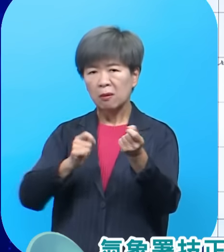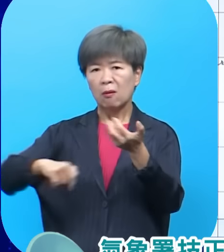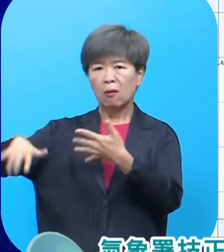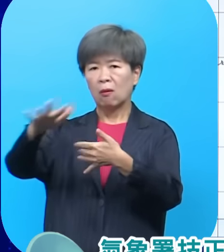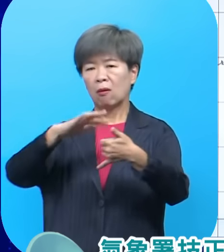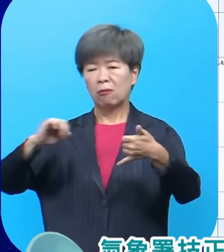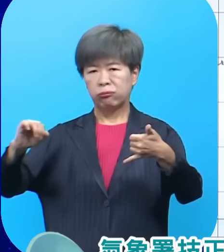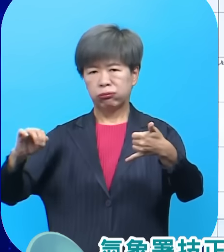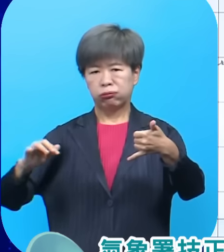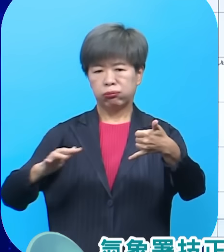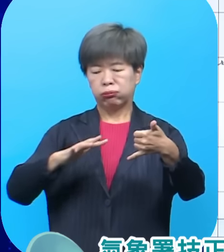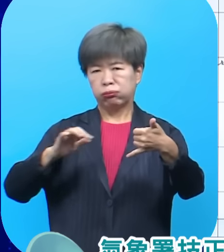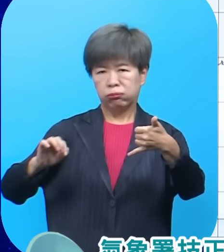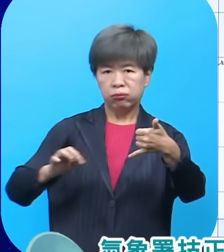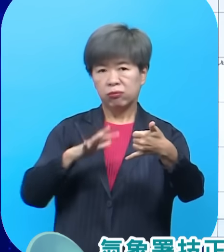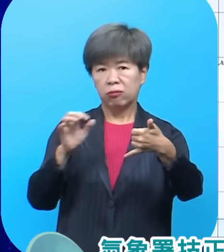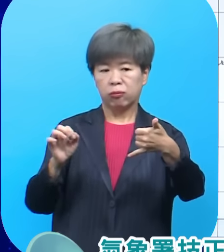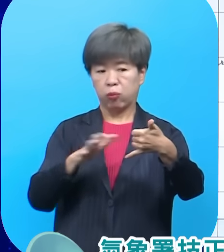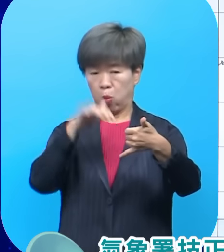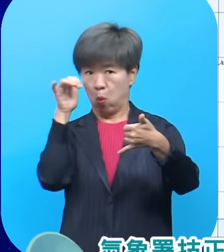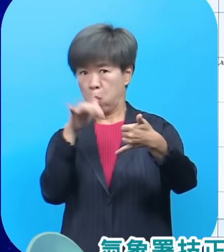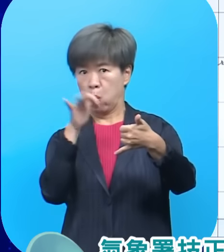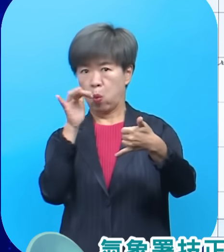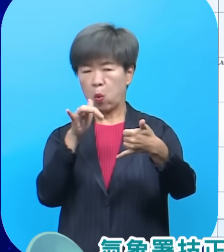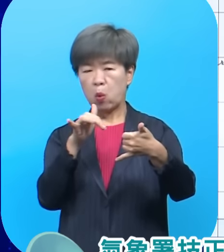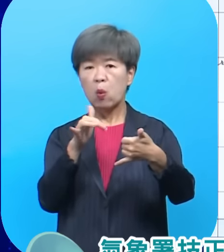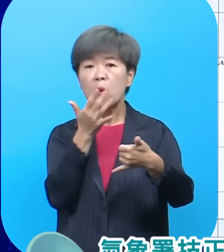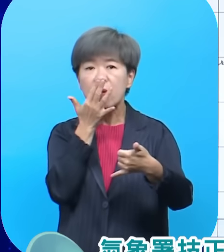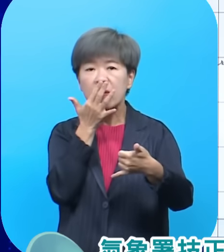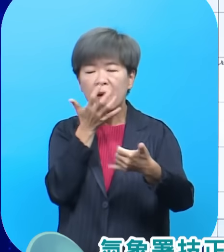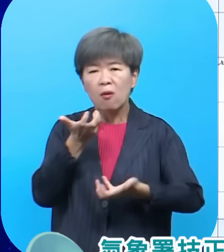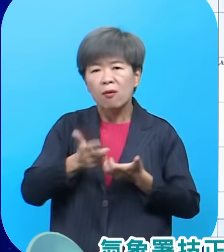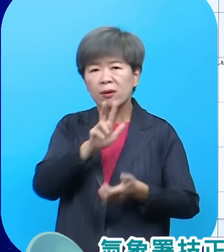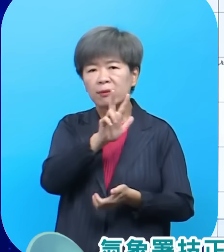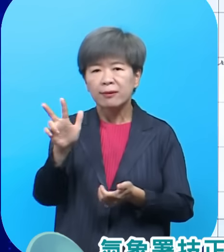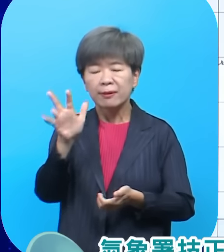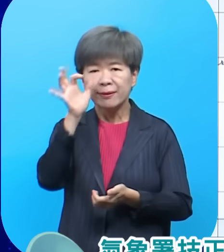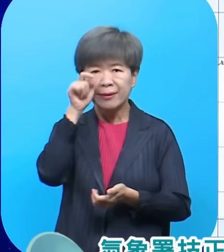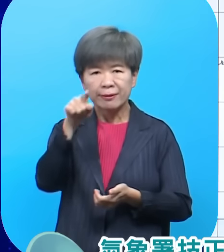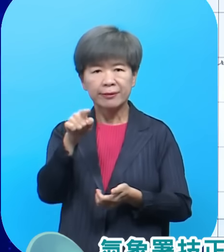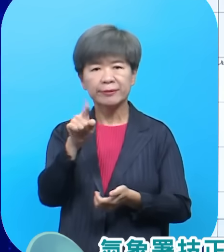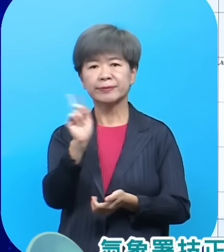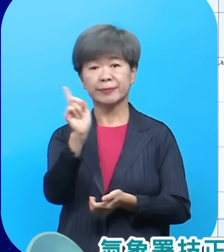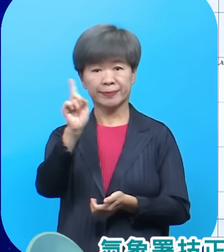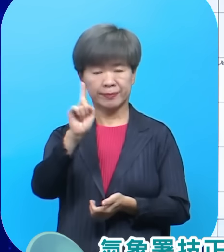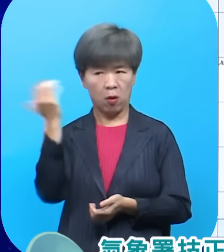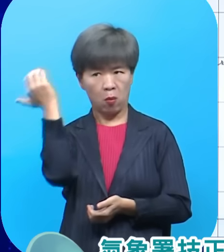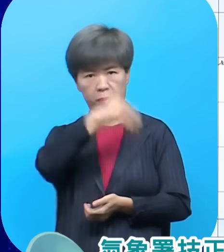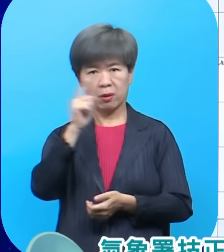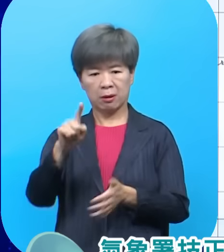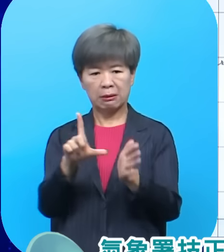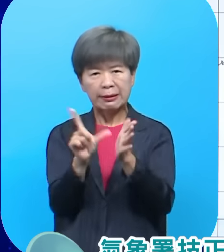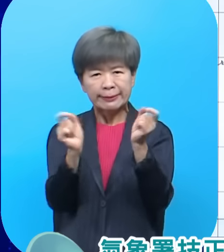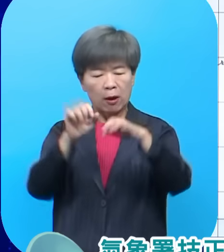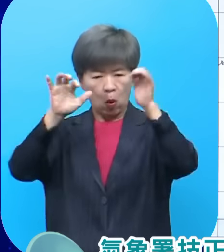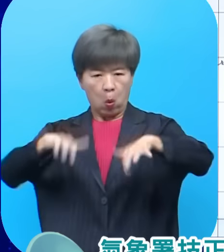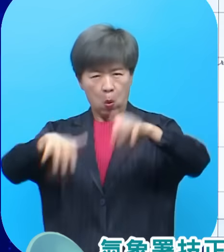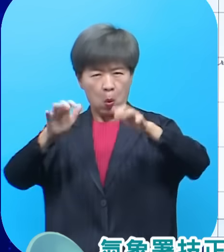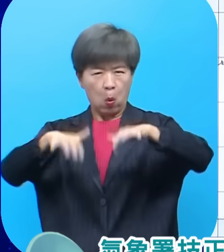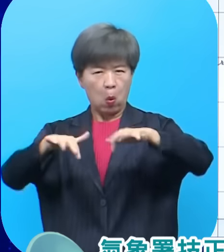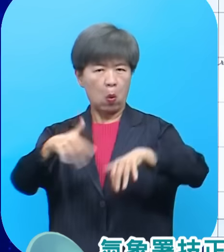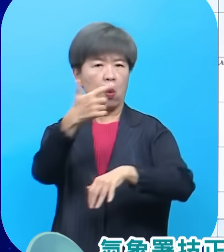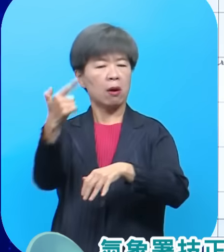甚至它本身的环流会带来降雨。其中暖色系的这种回波入一到我们上空，就会带来瞬间的短延时强降雨，